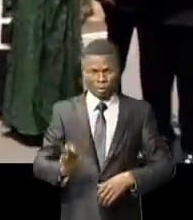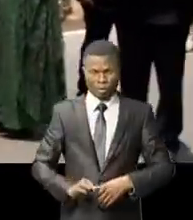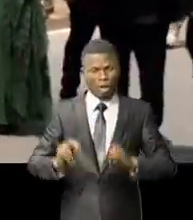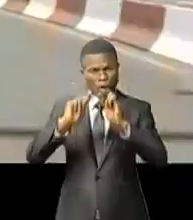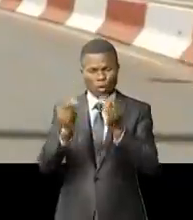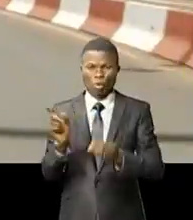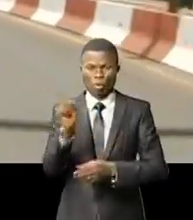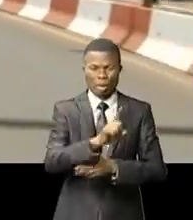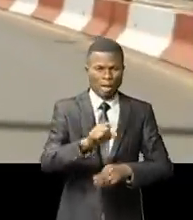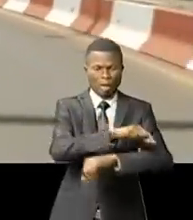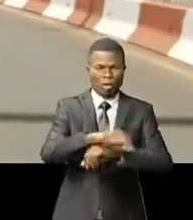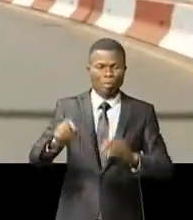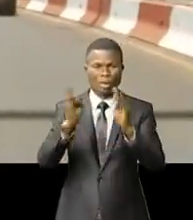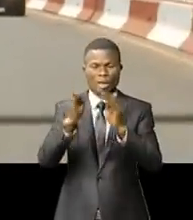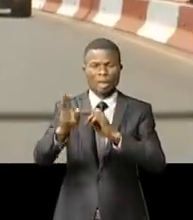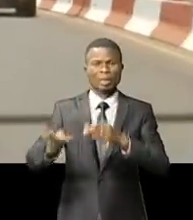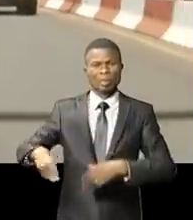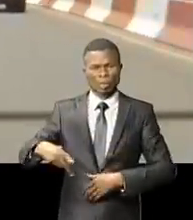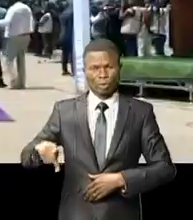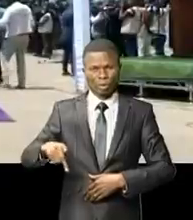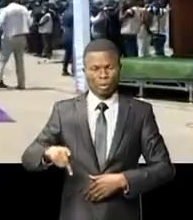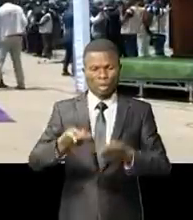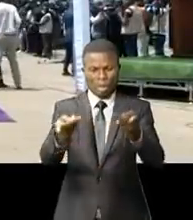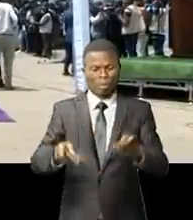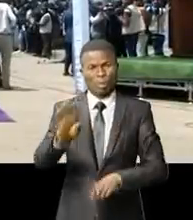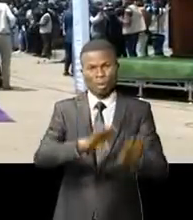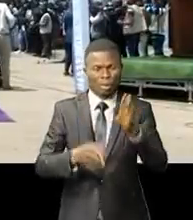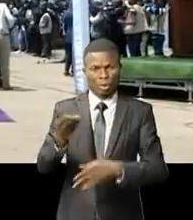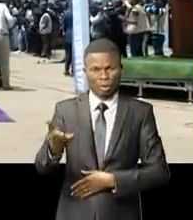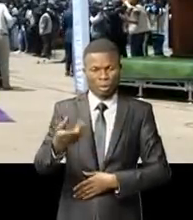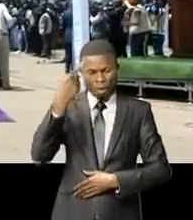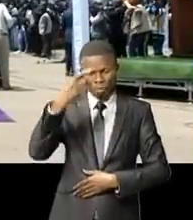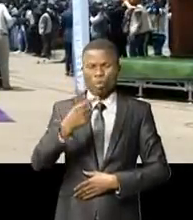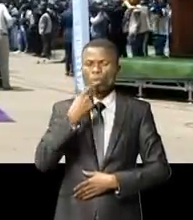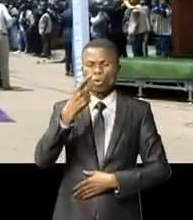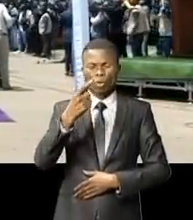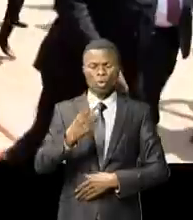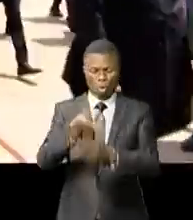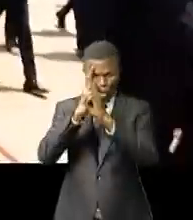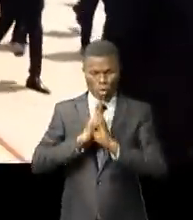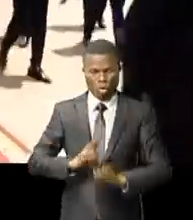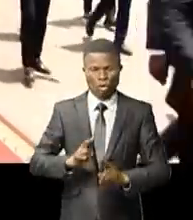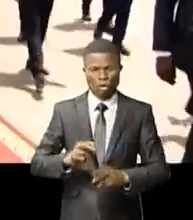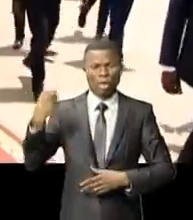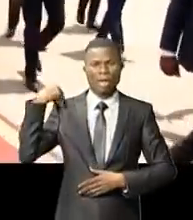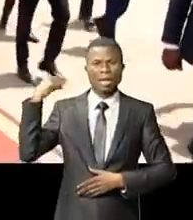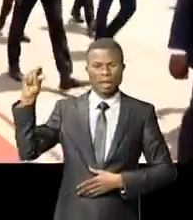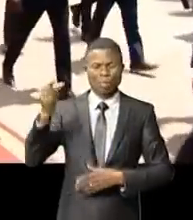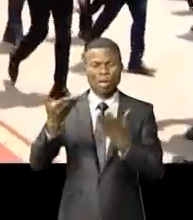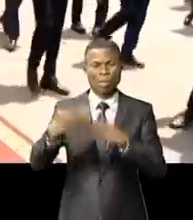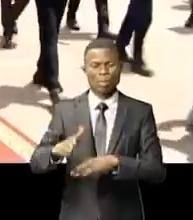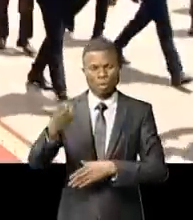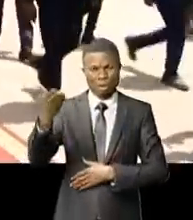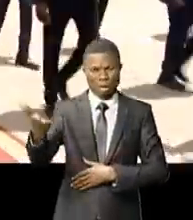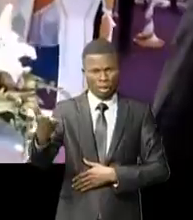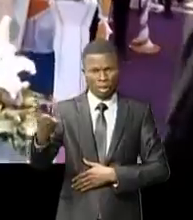au siège de l'Assemblée provinciale, transformé en funérarium pour un hommage national à Antoine Gabriel Kyungu